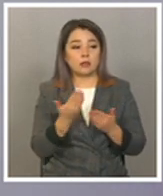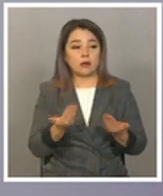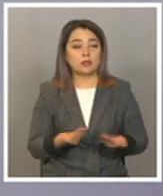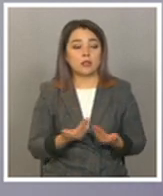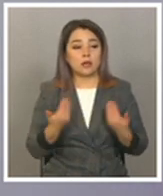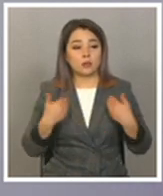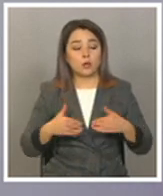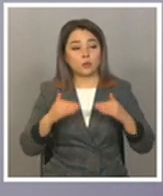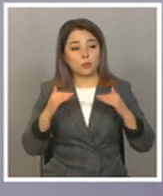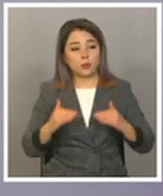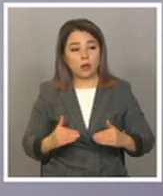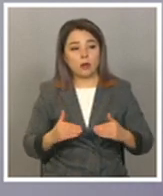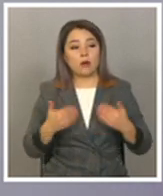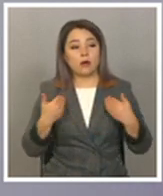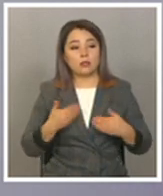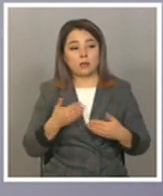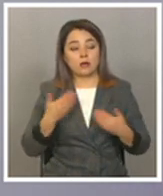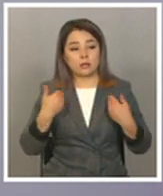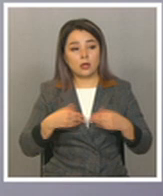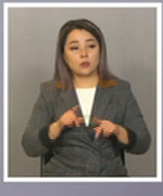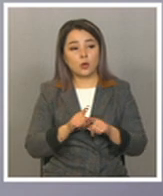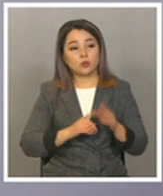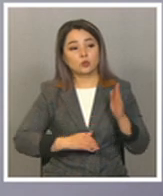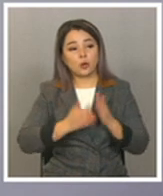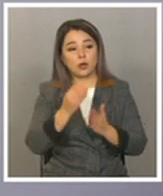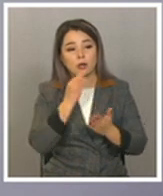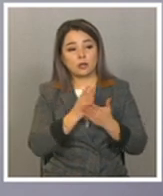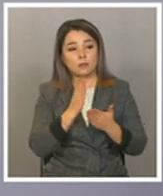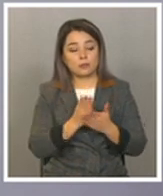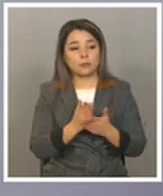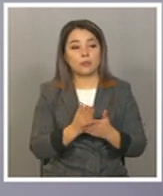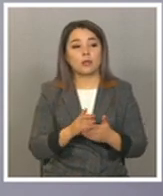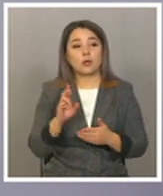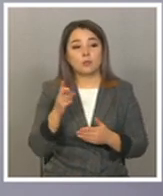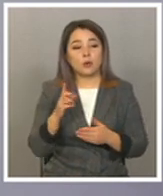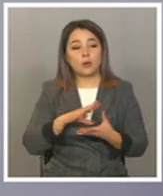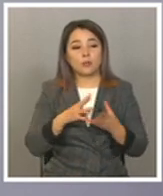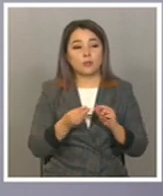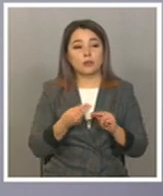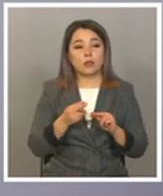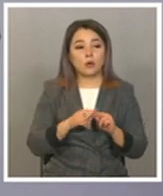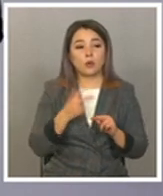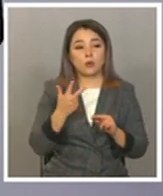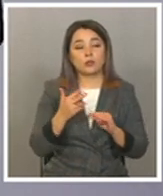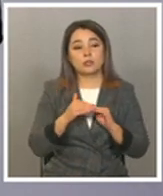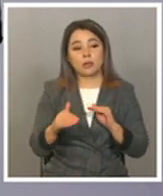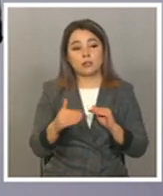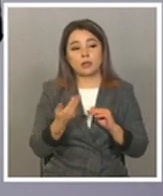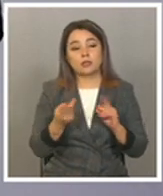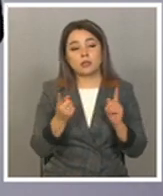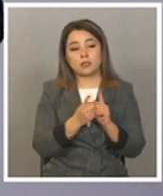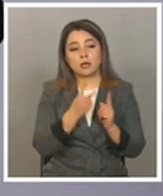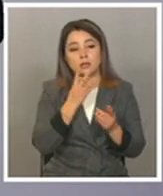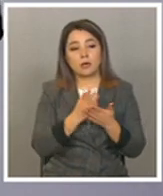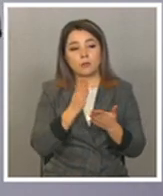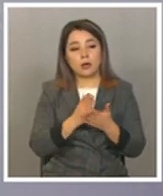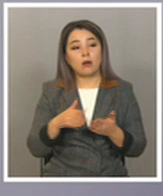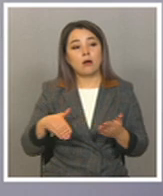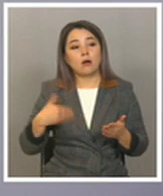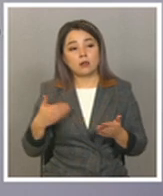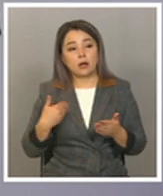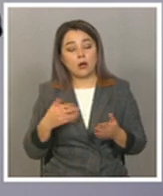төмен, ағзалық, ағзадан жоғары. Биоалуан түрлік үш деңгейде кездеседі.